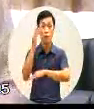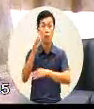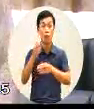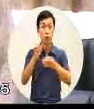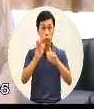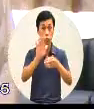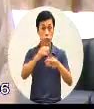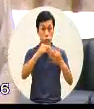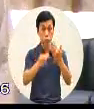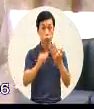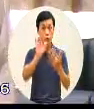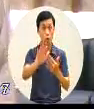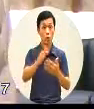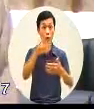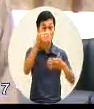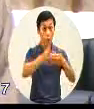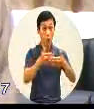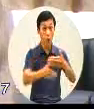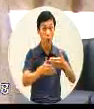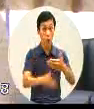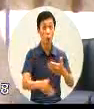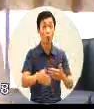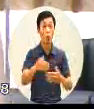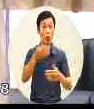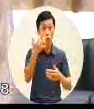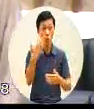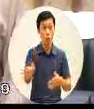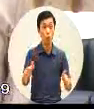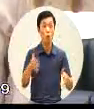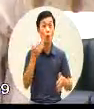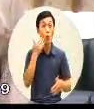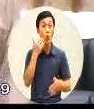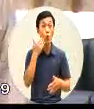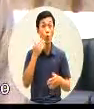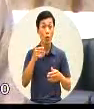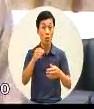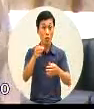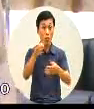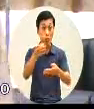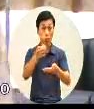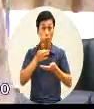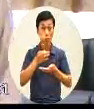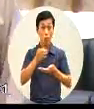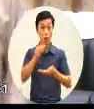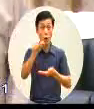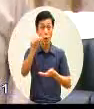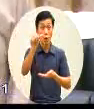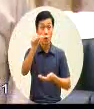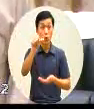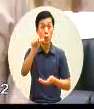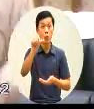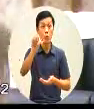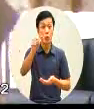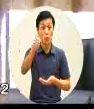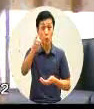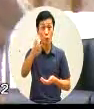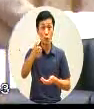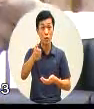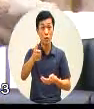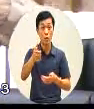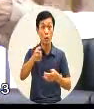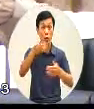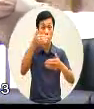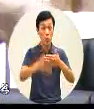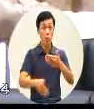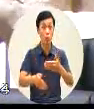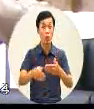扣万一块啦！啊，你那领五十万，你都免领啦。五十万是个月扣万，你来扣四十万。啊，唔爱食，